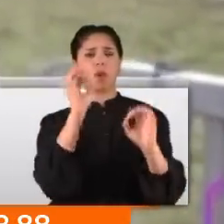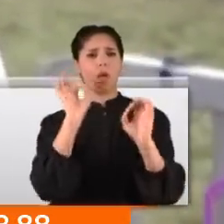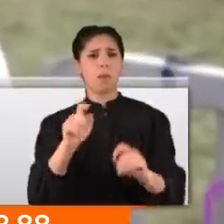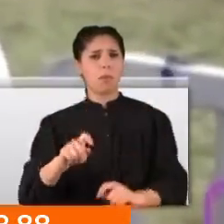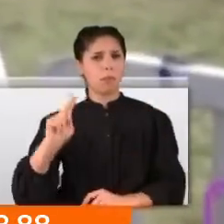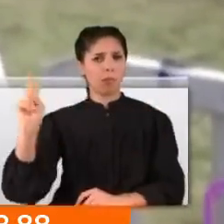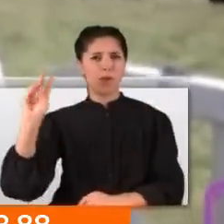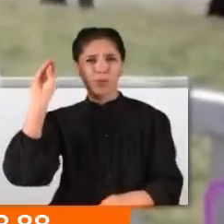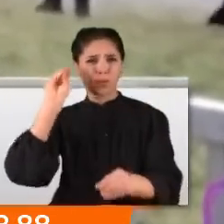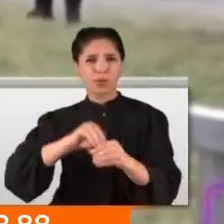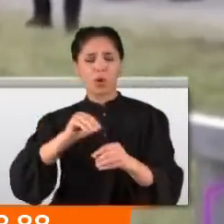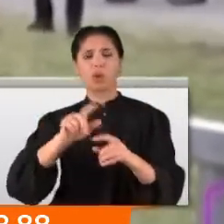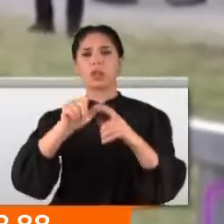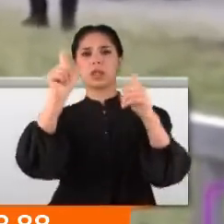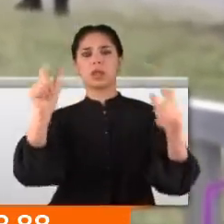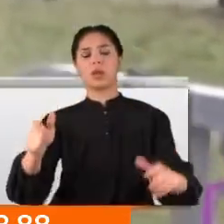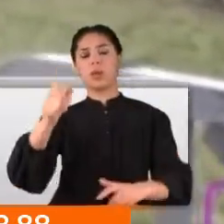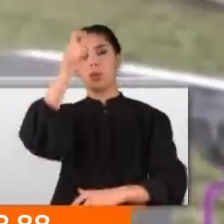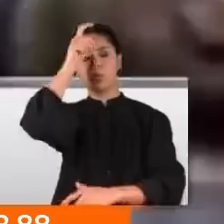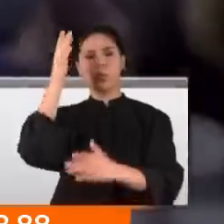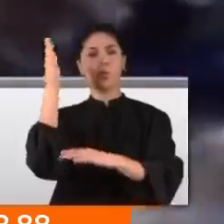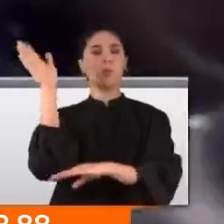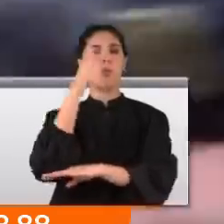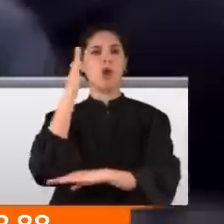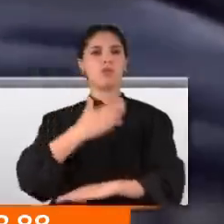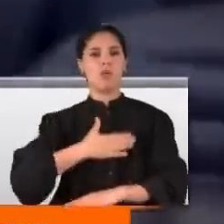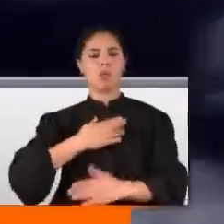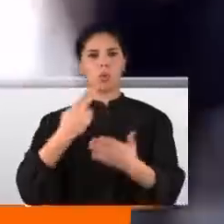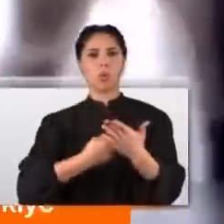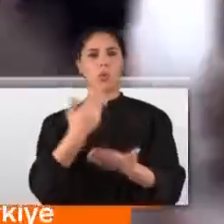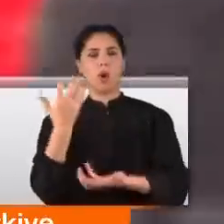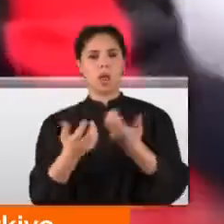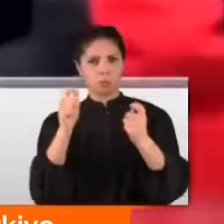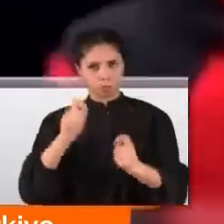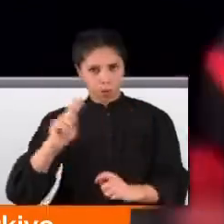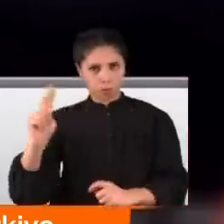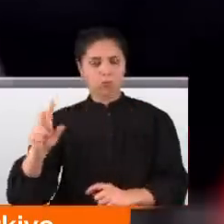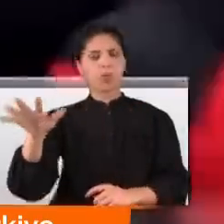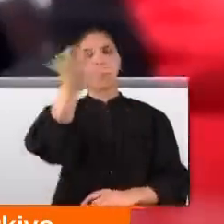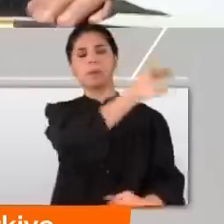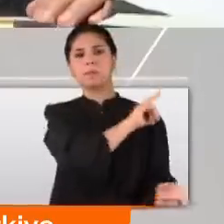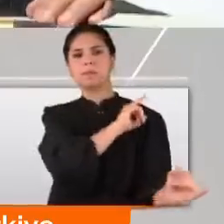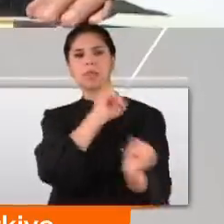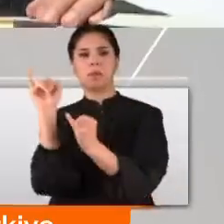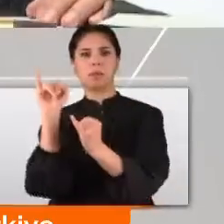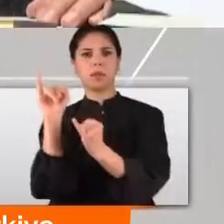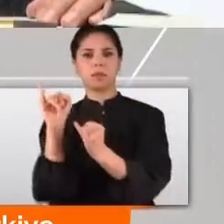bulunuyor. Son olarak Stockholm'deki Türk Büyükelçiliği önünde Kur'an-ı Kerim yakarak bir kez daha tepkilerin odağı oldu. Her türlü alçaklığı, her